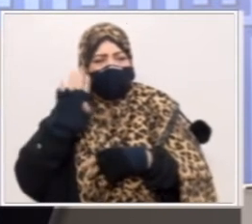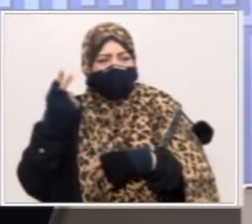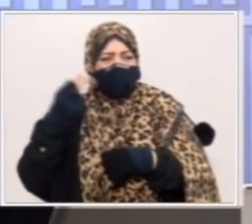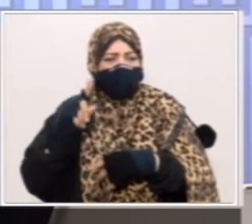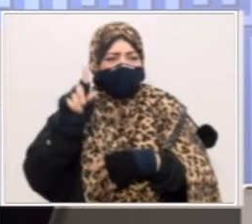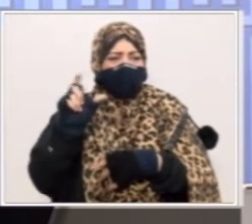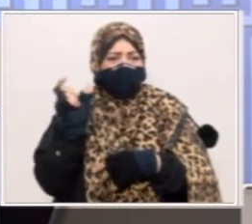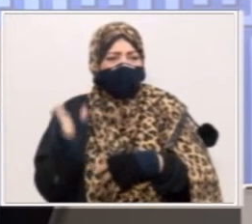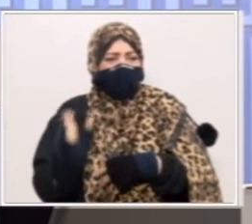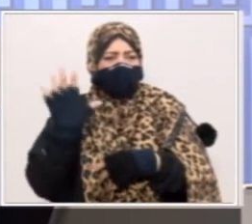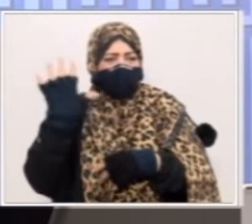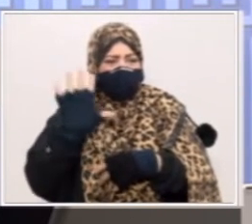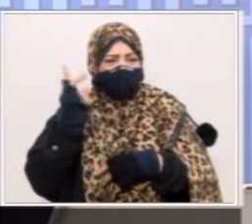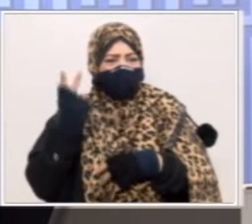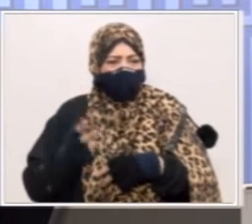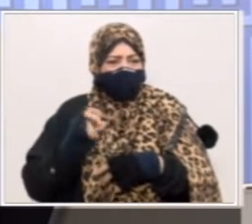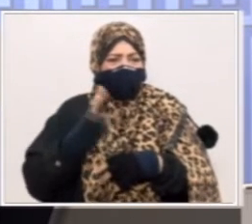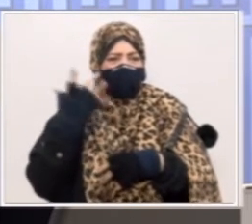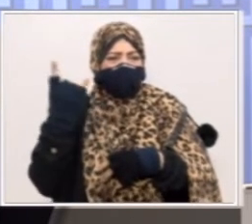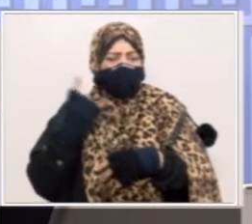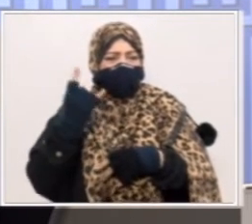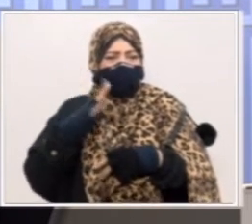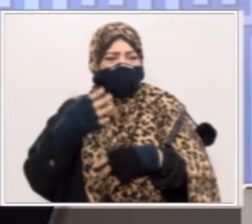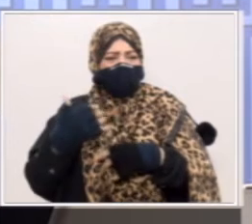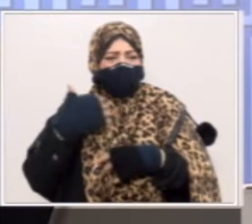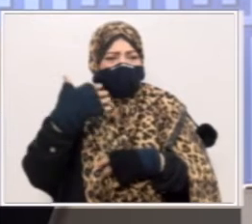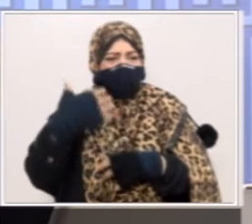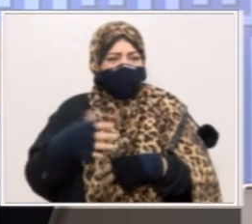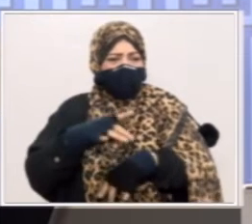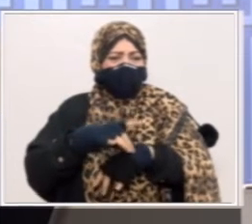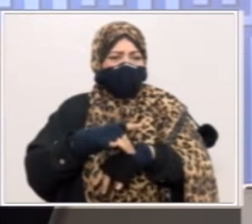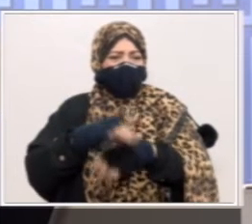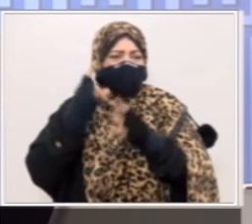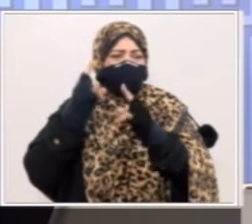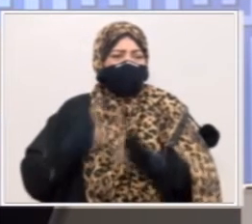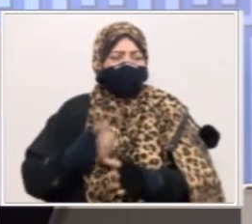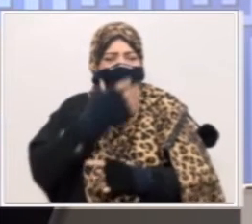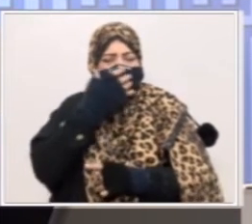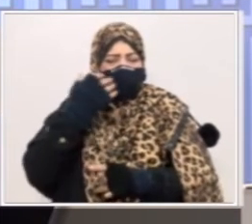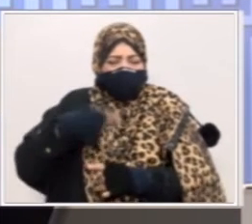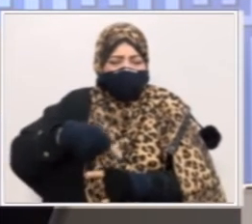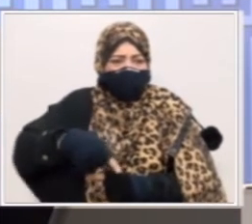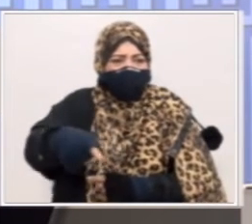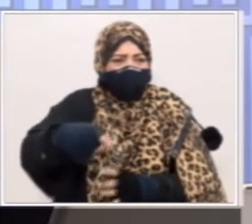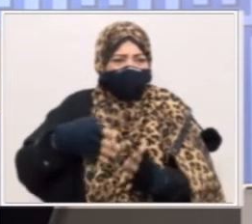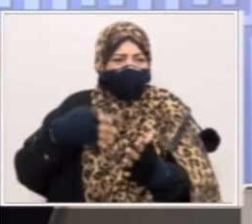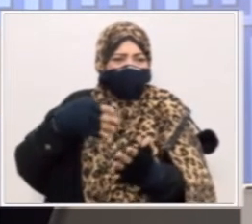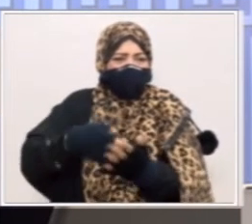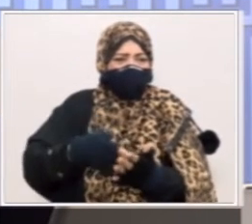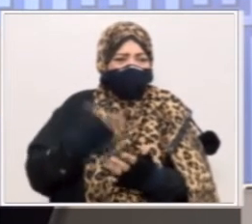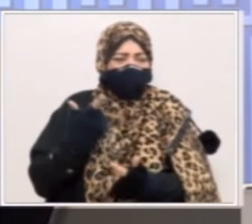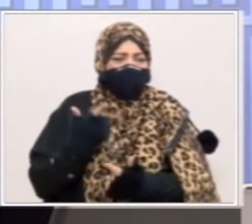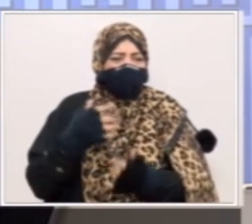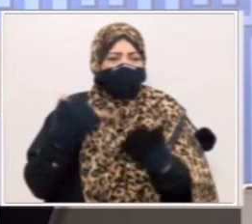10 الأواخر من شهر شعبان وعنده ما دون 10 أيام مثلا، فإن عجز في هذه الأيام وأصابه مرض أو